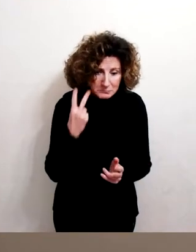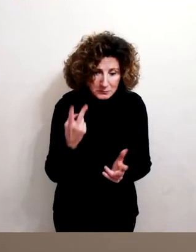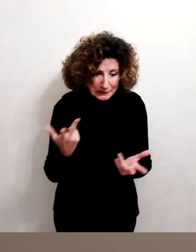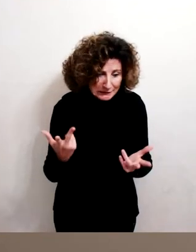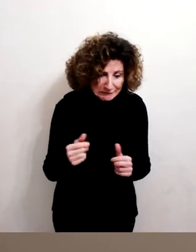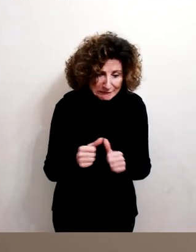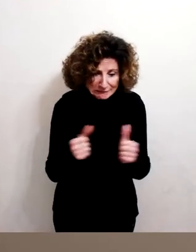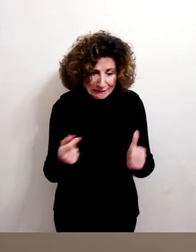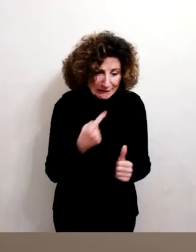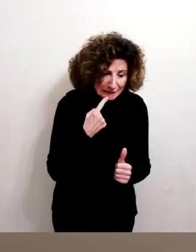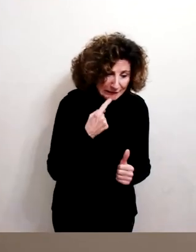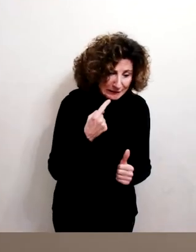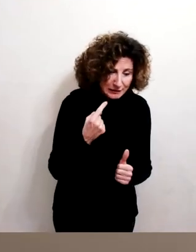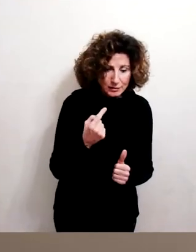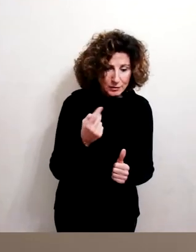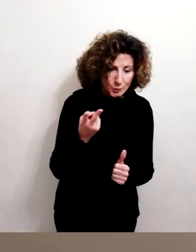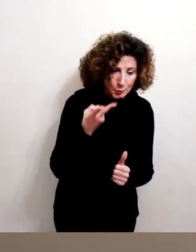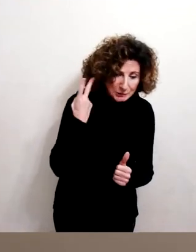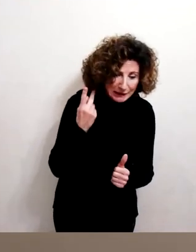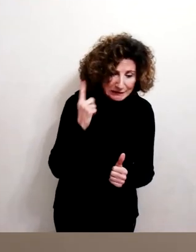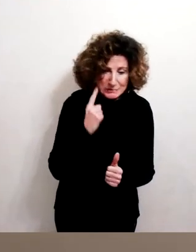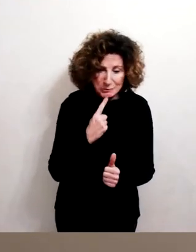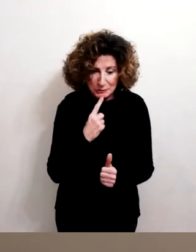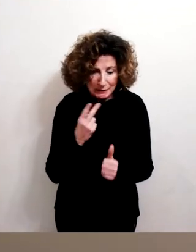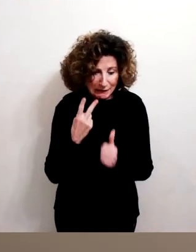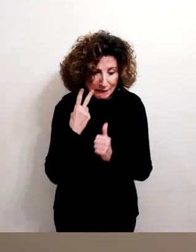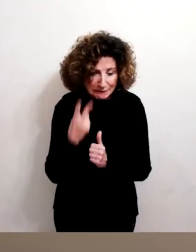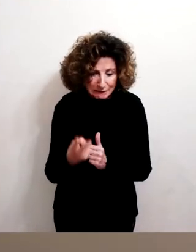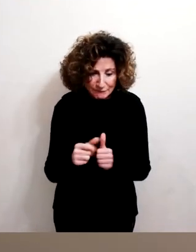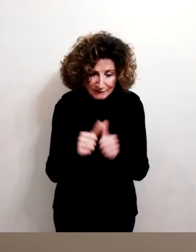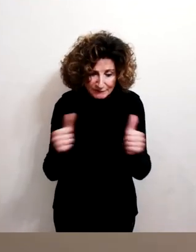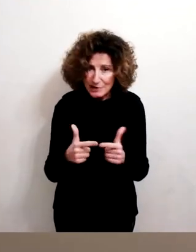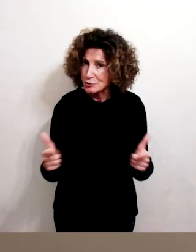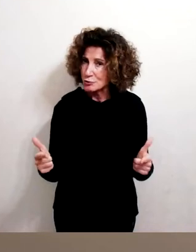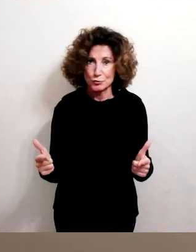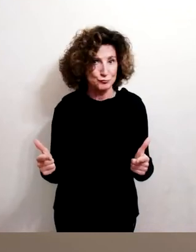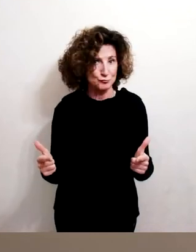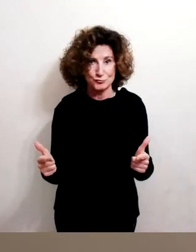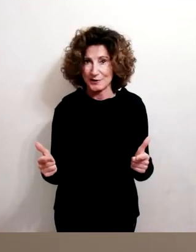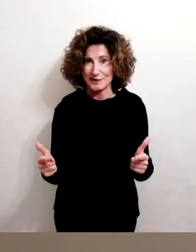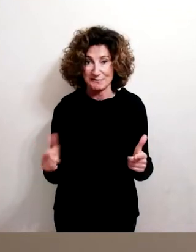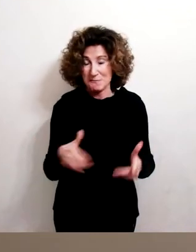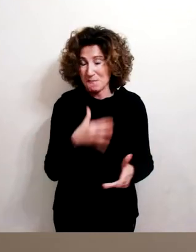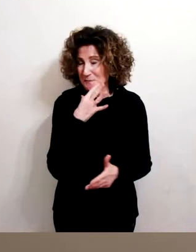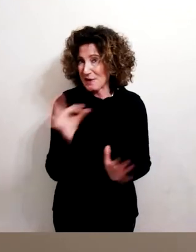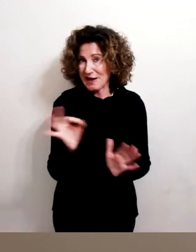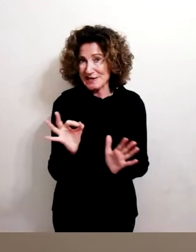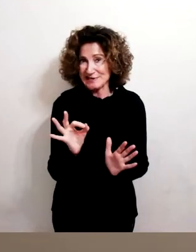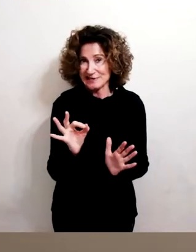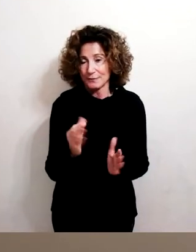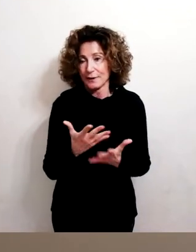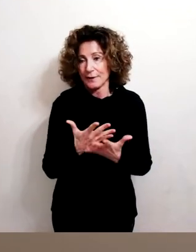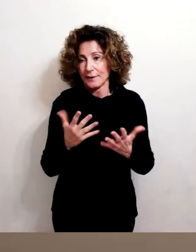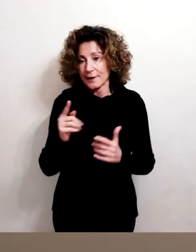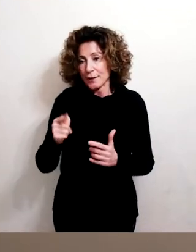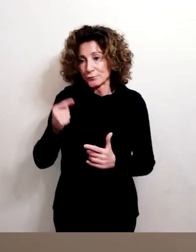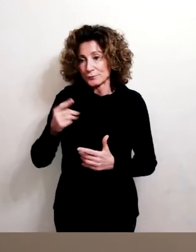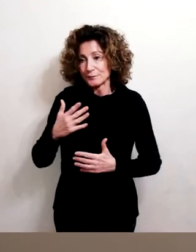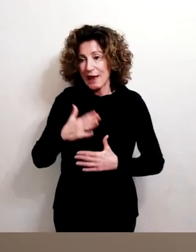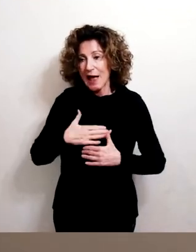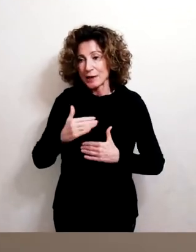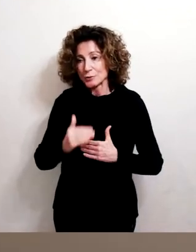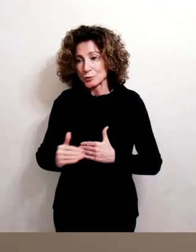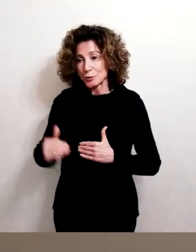scopro cioè non distinguo chi sia il sordo da chi sia l'utente questa è bellissima come cosa è chiaro che nell'adolescenza